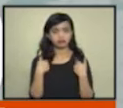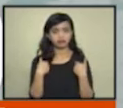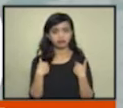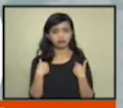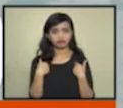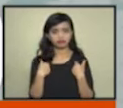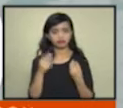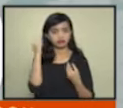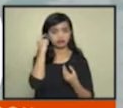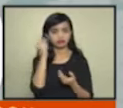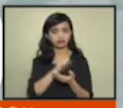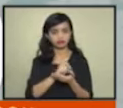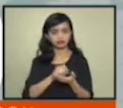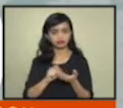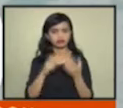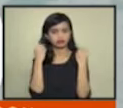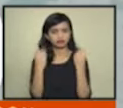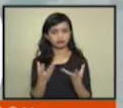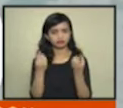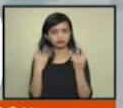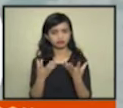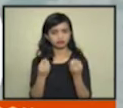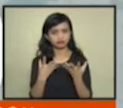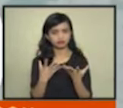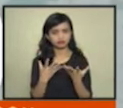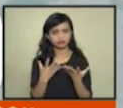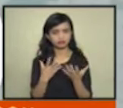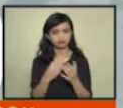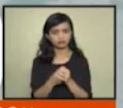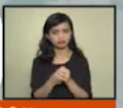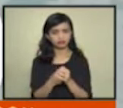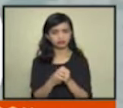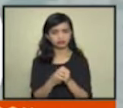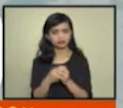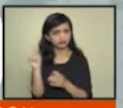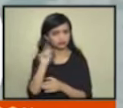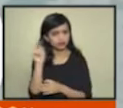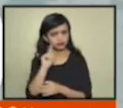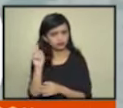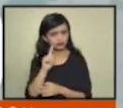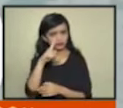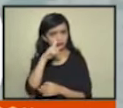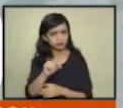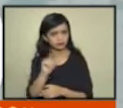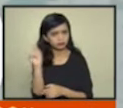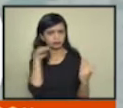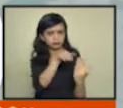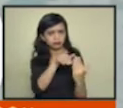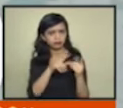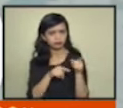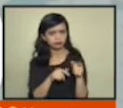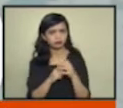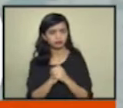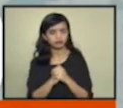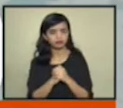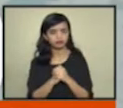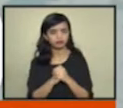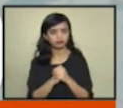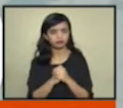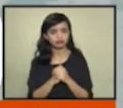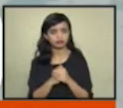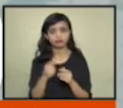mga sekretaryate, marami silang sumbong-sumbong kasi, sir. Ano po yung mga sumbong laban sa inyo? Dahil hindi dapat,